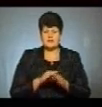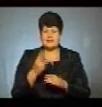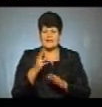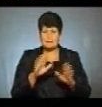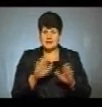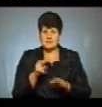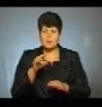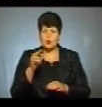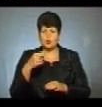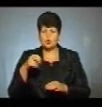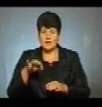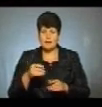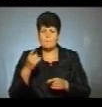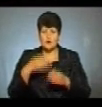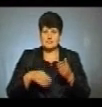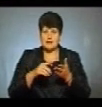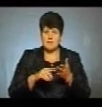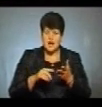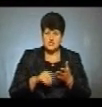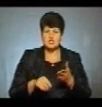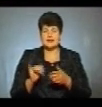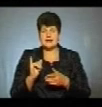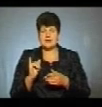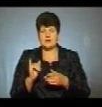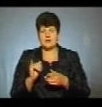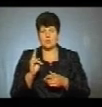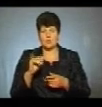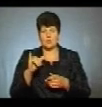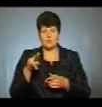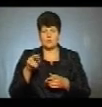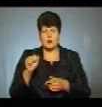– «Подоляночка», «Порізала пальчик» та «Заключні купала».